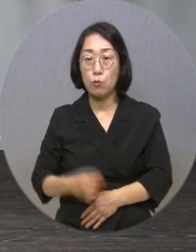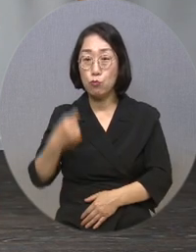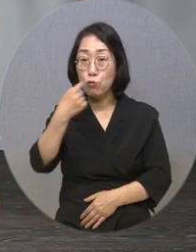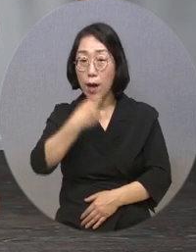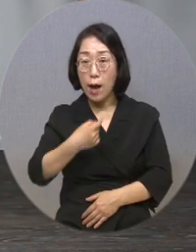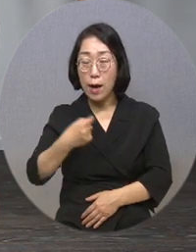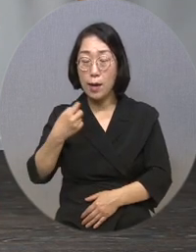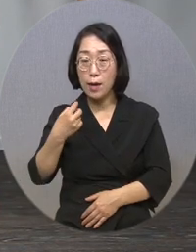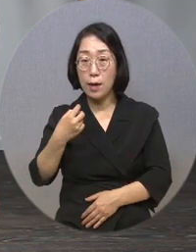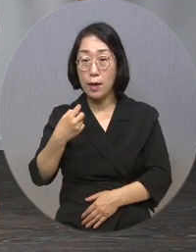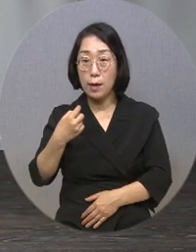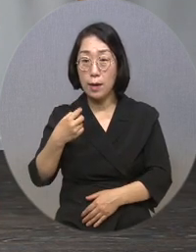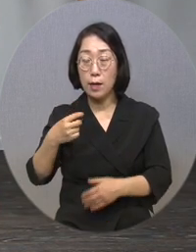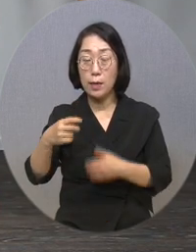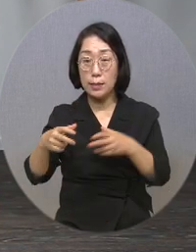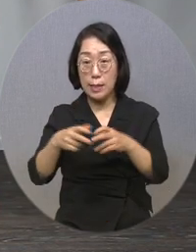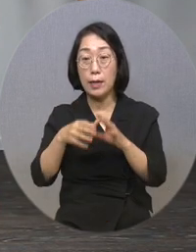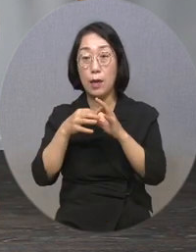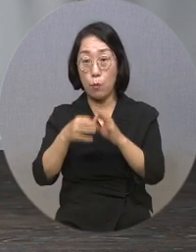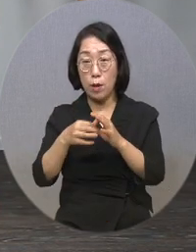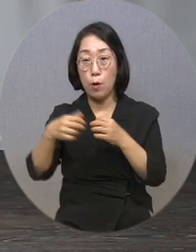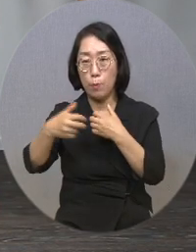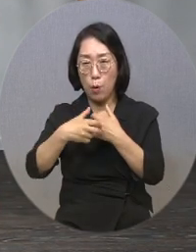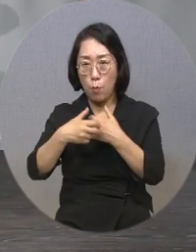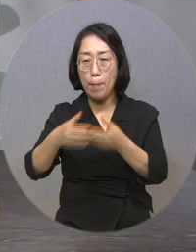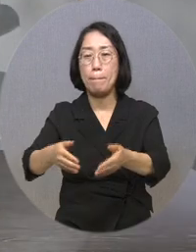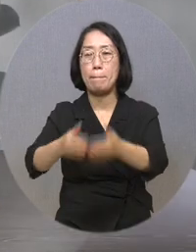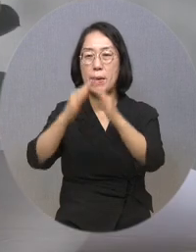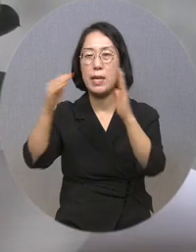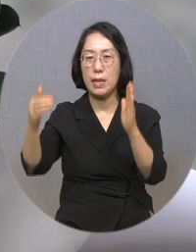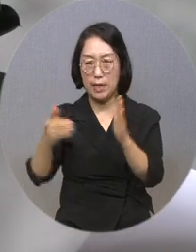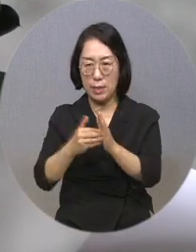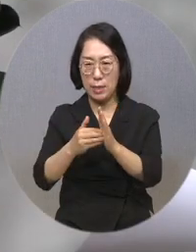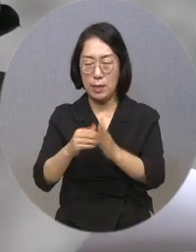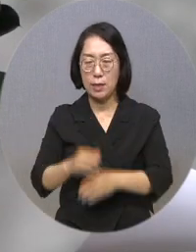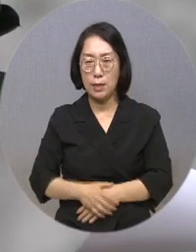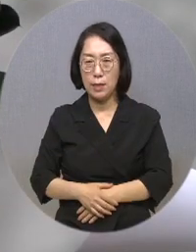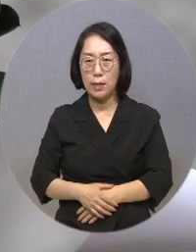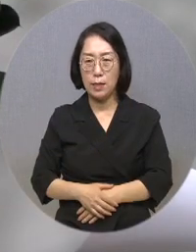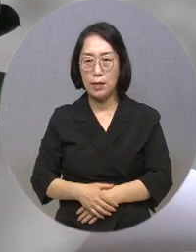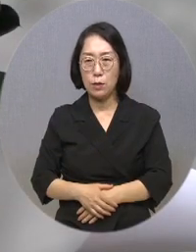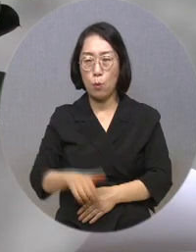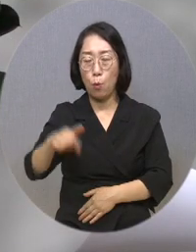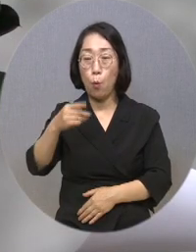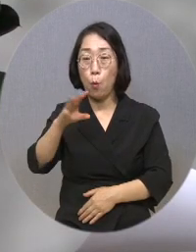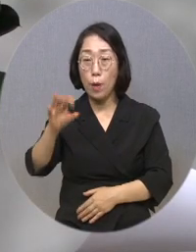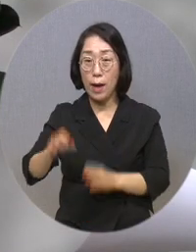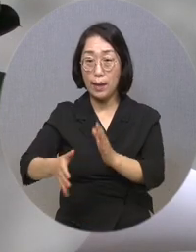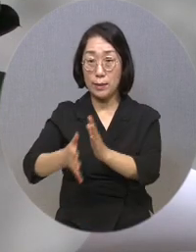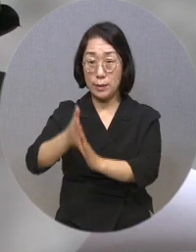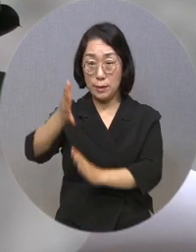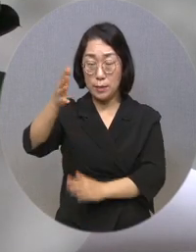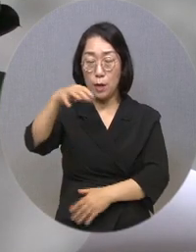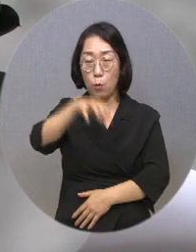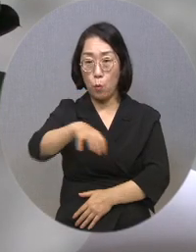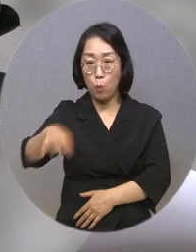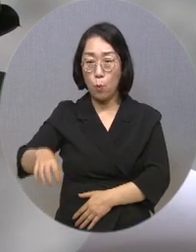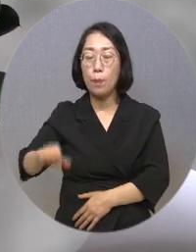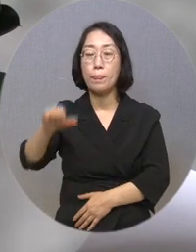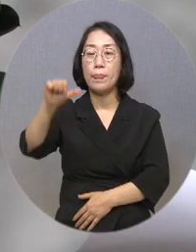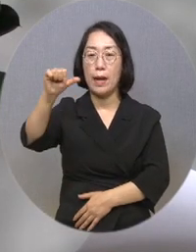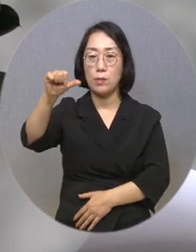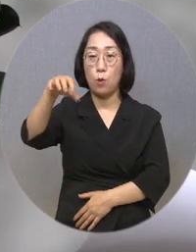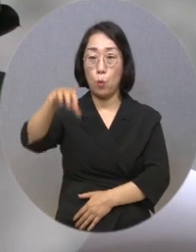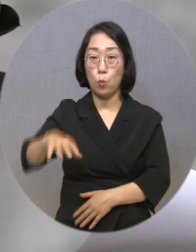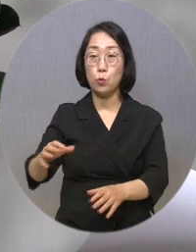구강진료센터가 만들어져 있습니다. 그런데 이것도 부족하다고 보고 저는 고양시에 예를 들면 5개의